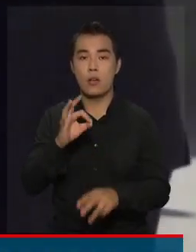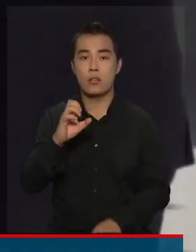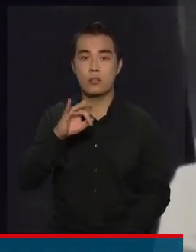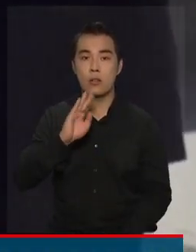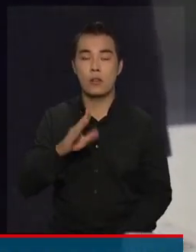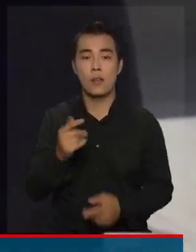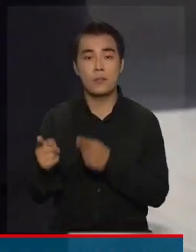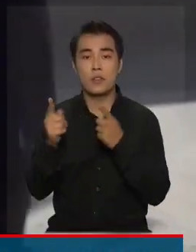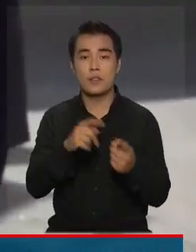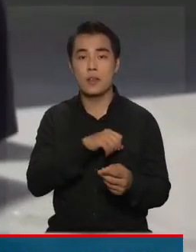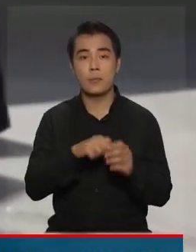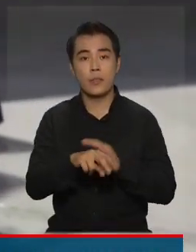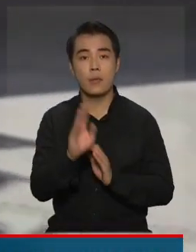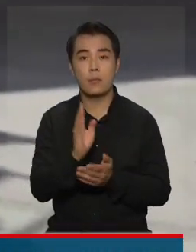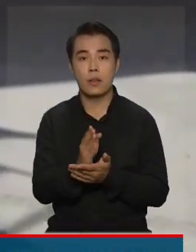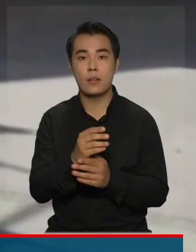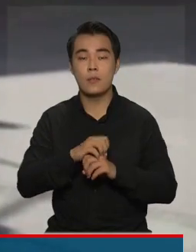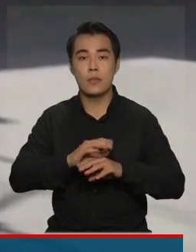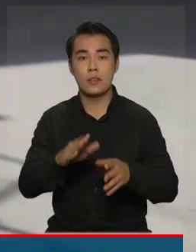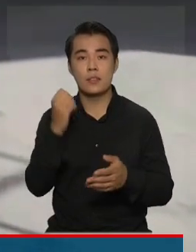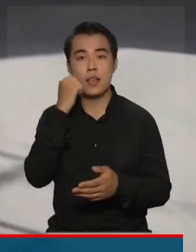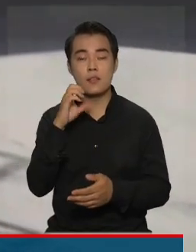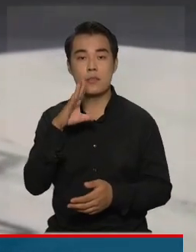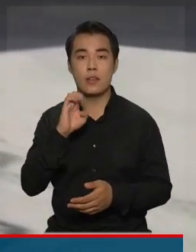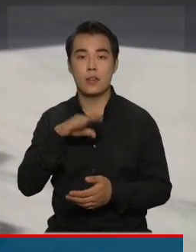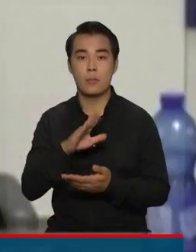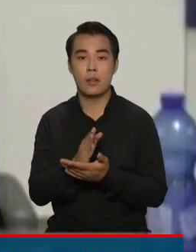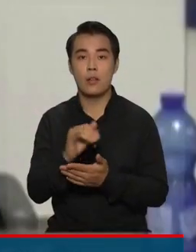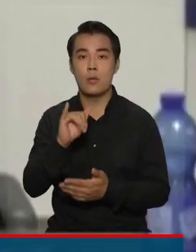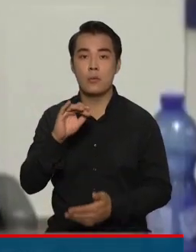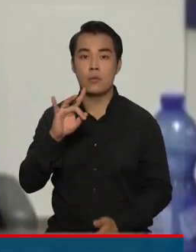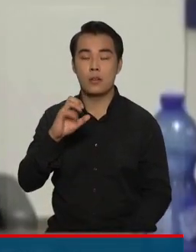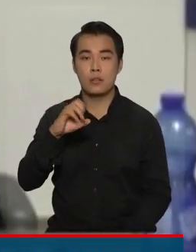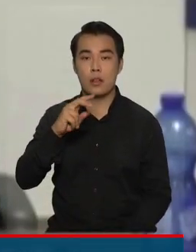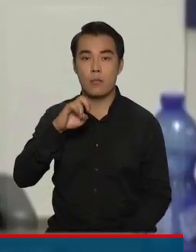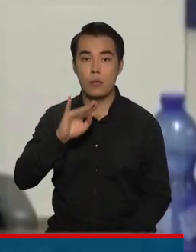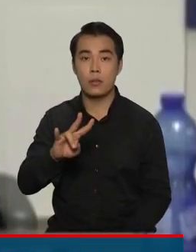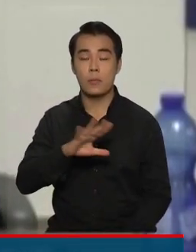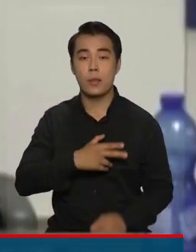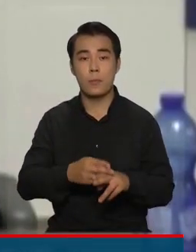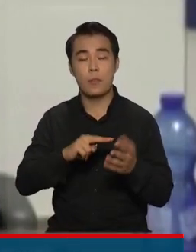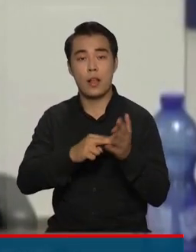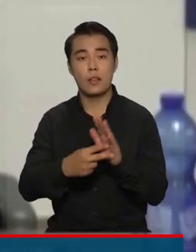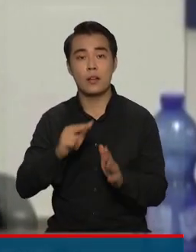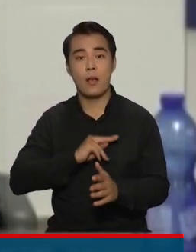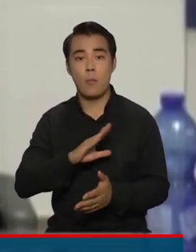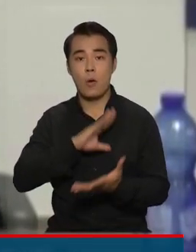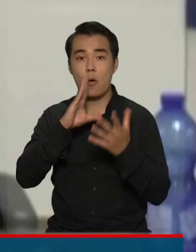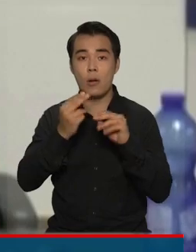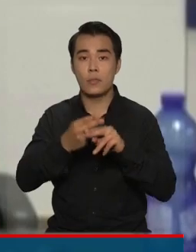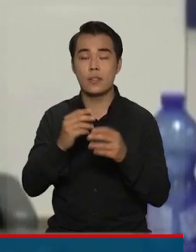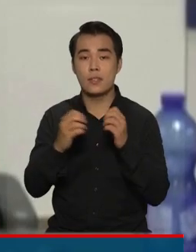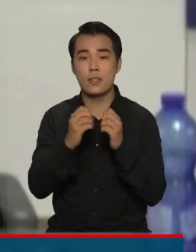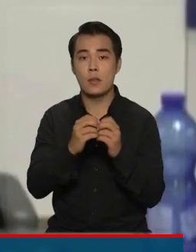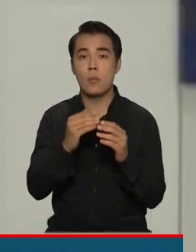Отсюда мигранты расселяются по странам Старого Света. Урсула фон дер Ляйен предложила план действий. Он состоит из 10